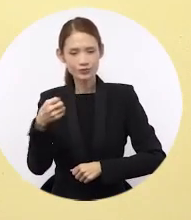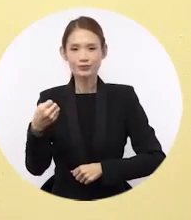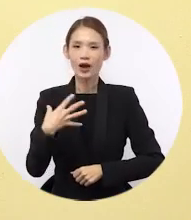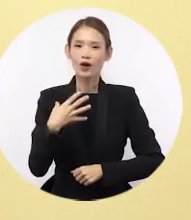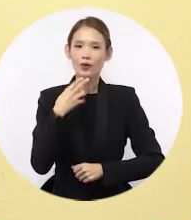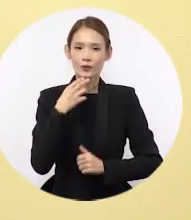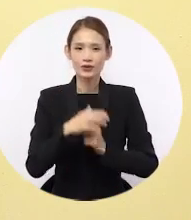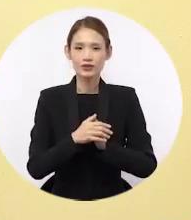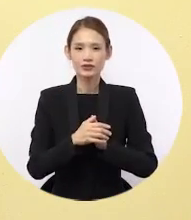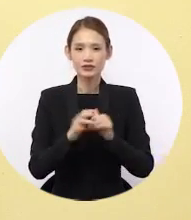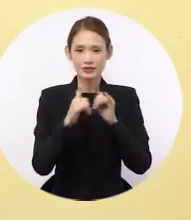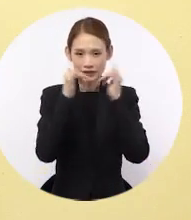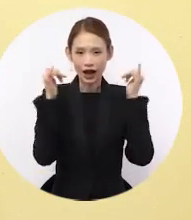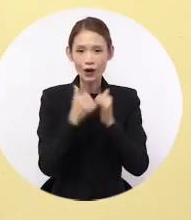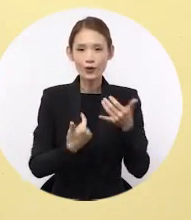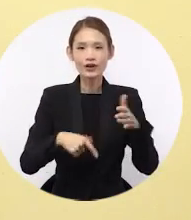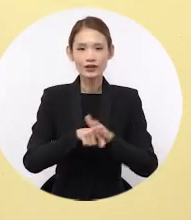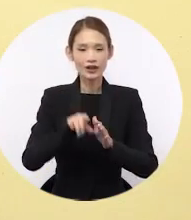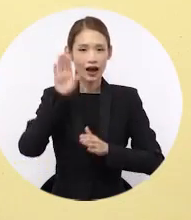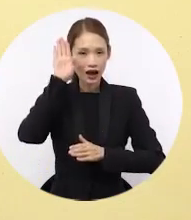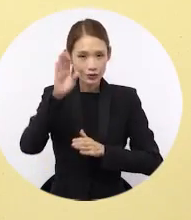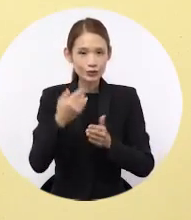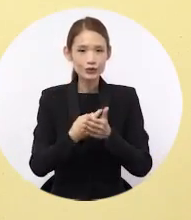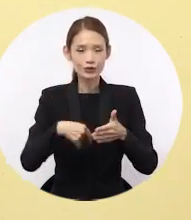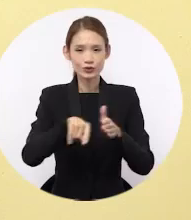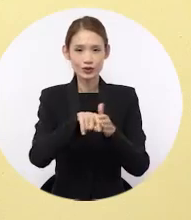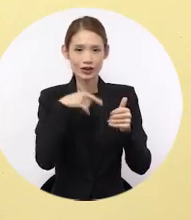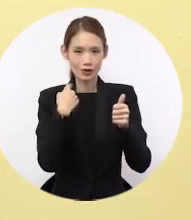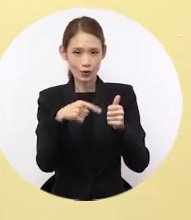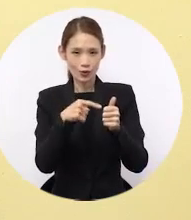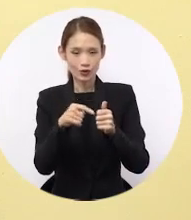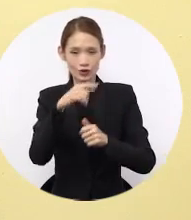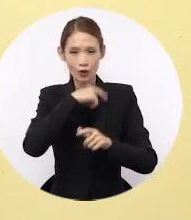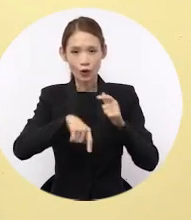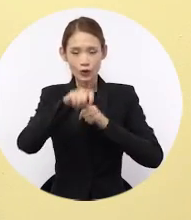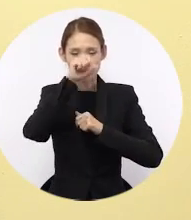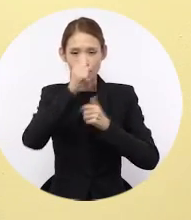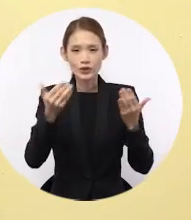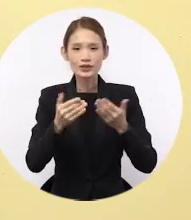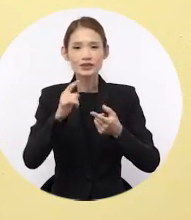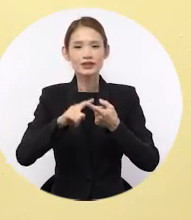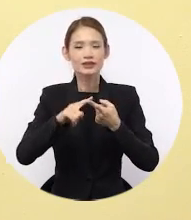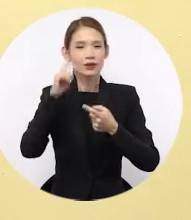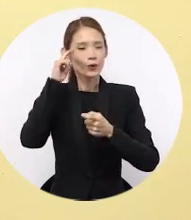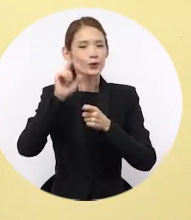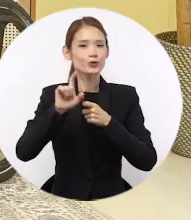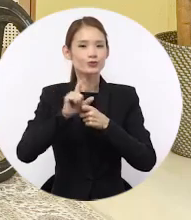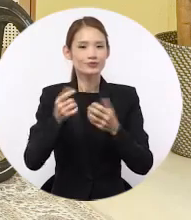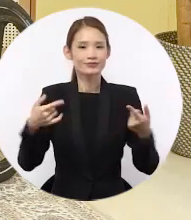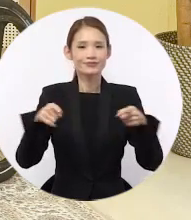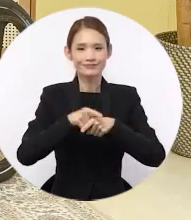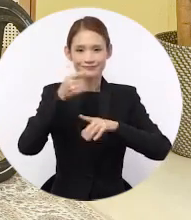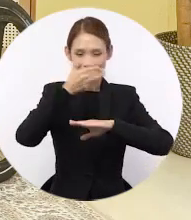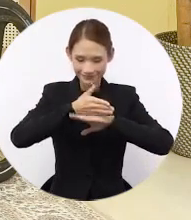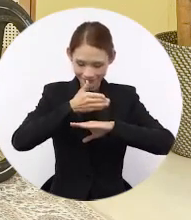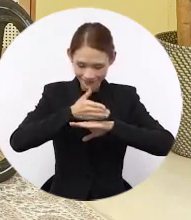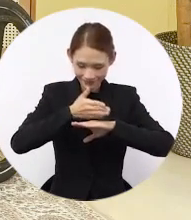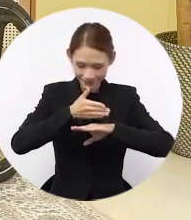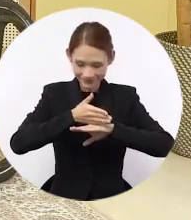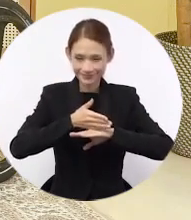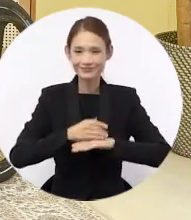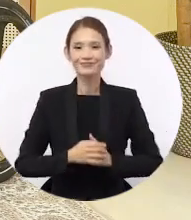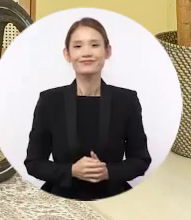없습니다. 무엇이 우리 사회를 위해 또 여러분의 교육을 위해 더 옳은 일이 될지 함께 고민해 주시면 좋겠습니다. 여러분